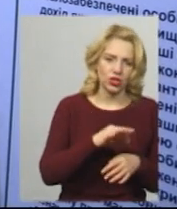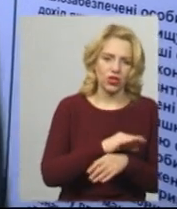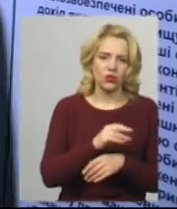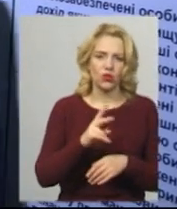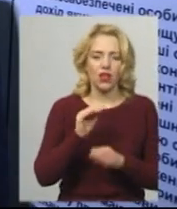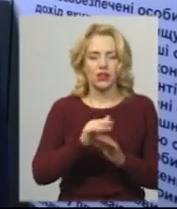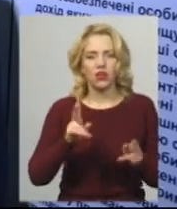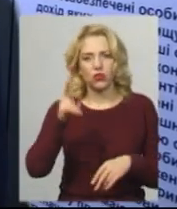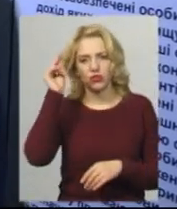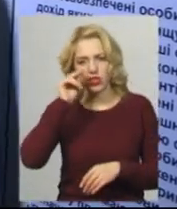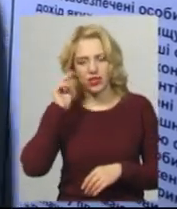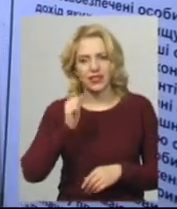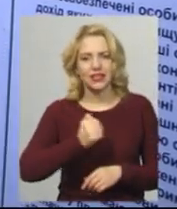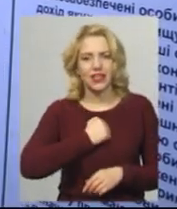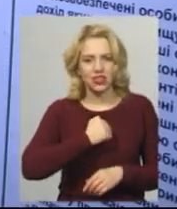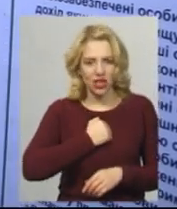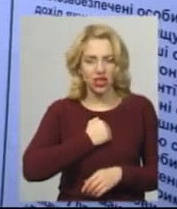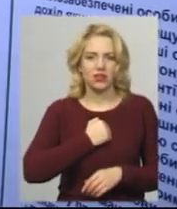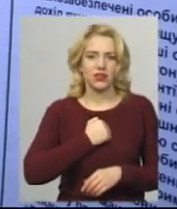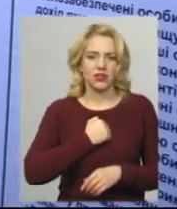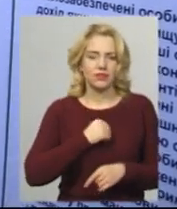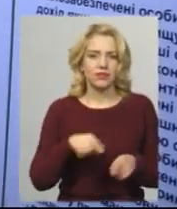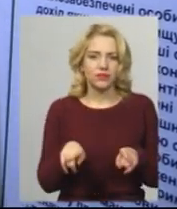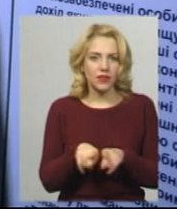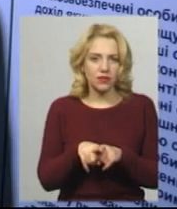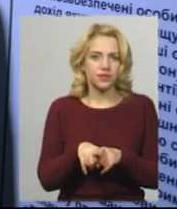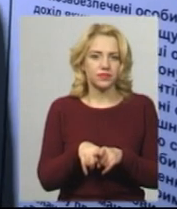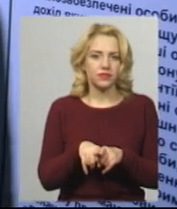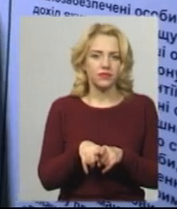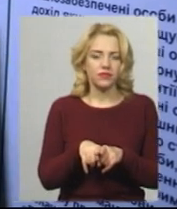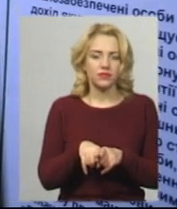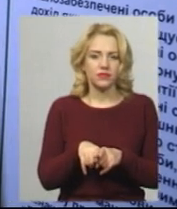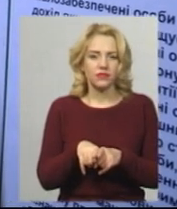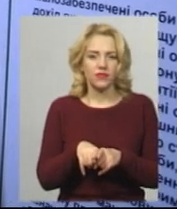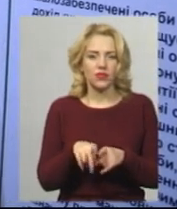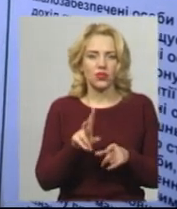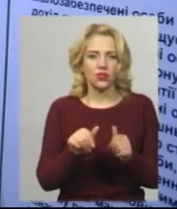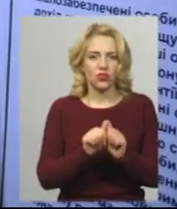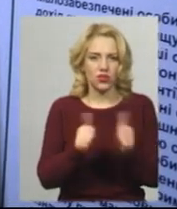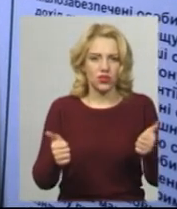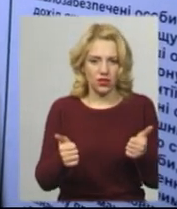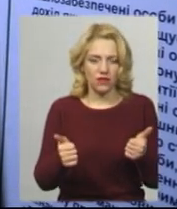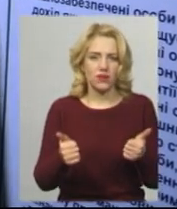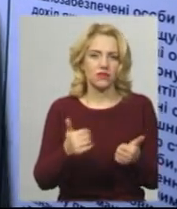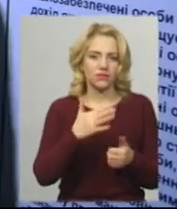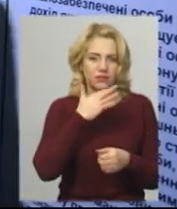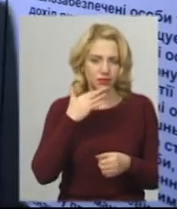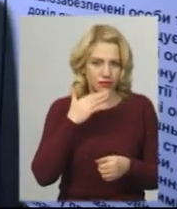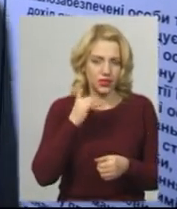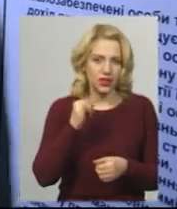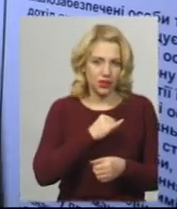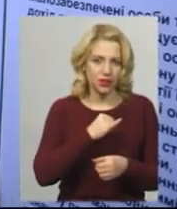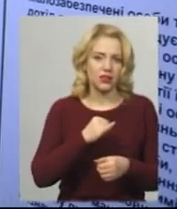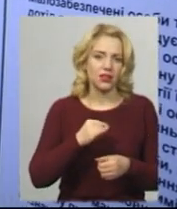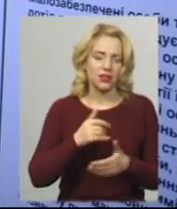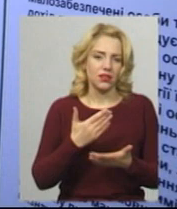вчаться. Тобто, на жаль, тенденція до розірвання сімей у нас є, і тому